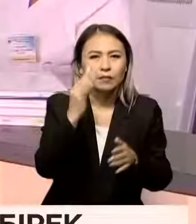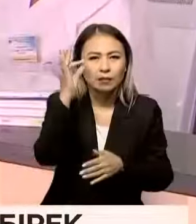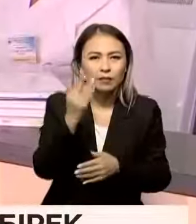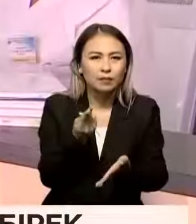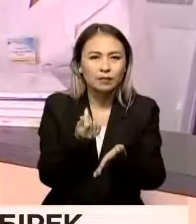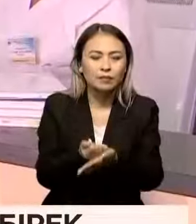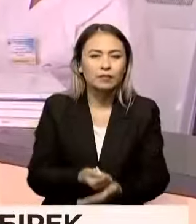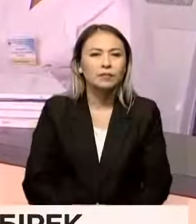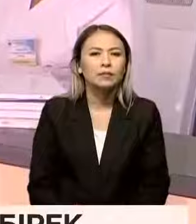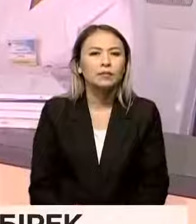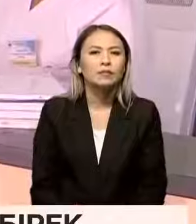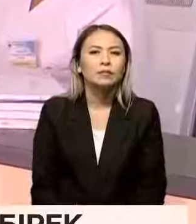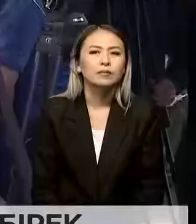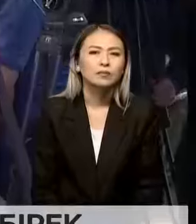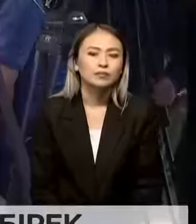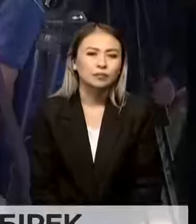ғана төлейді.